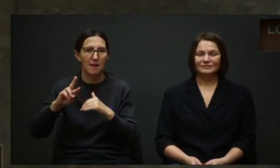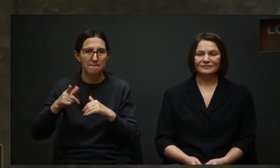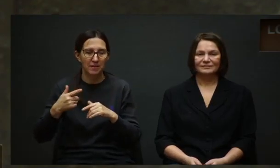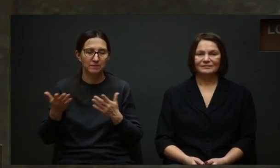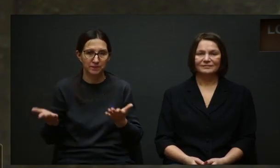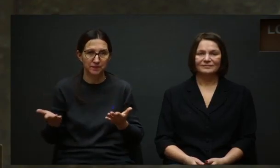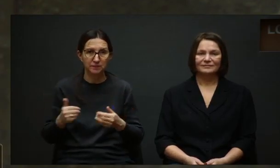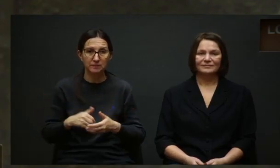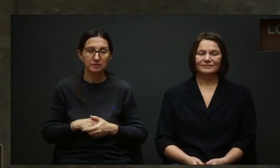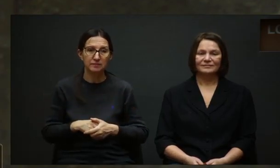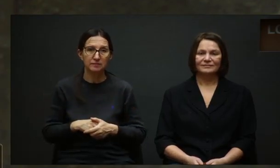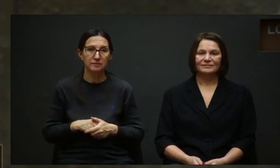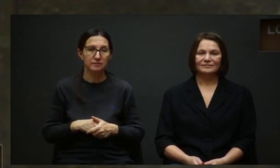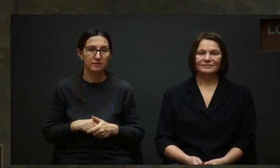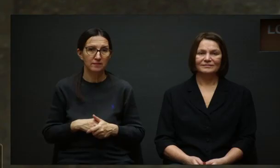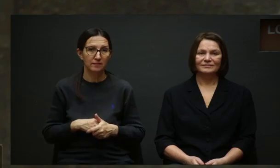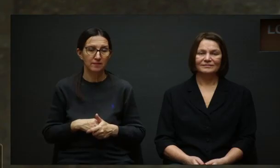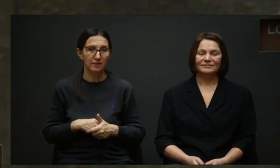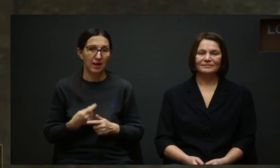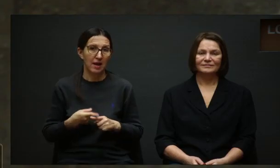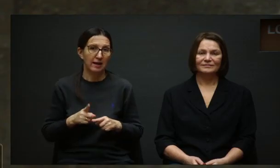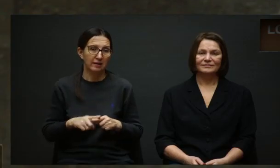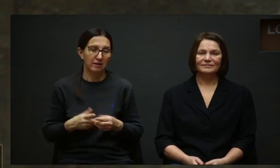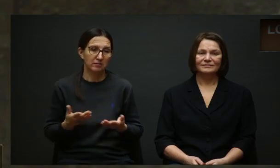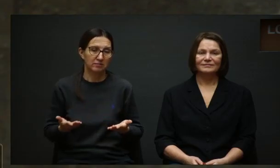степь формируется. Это